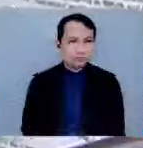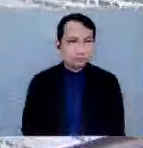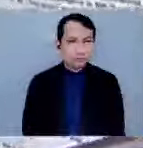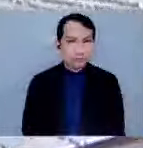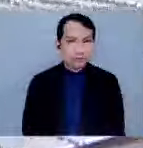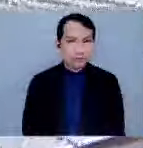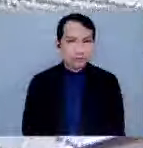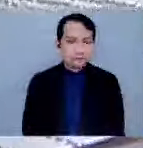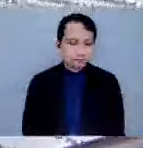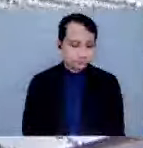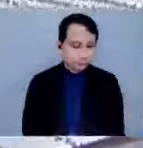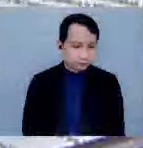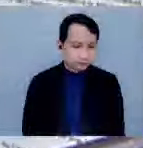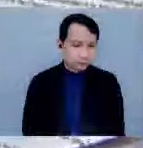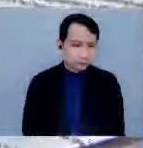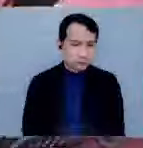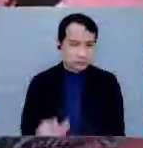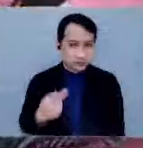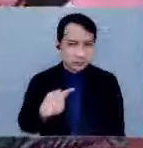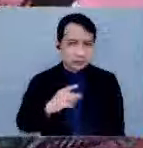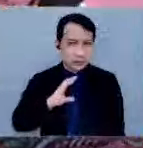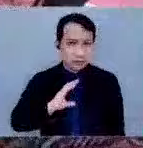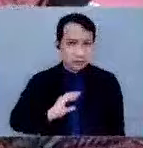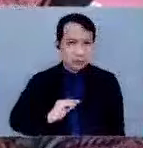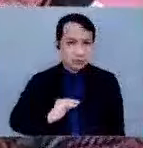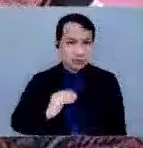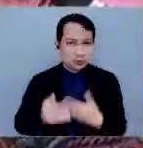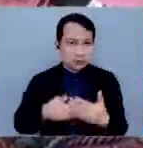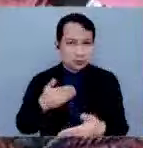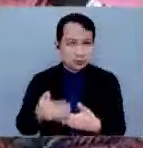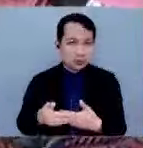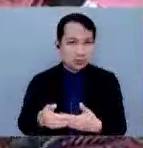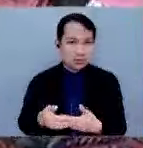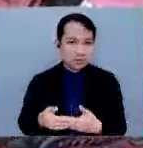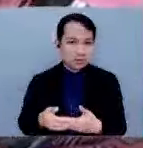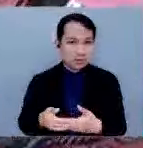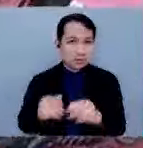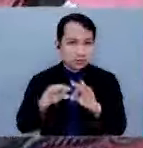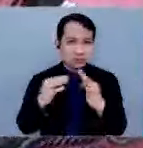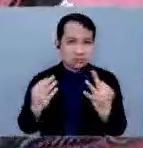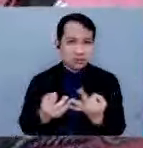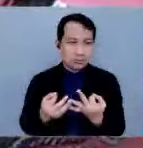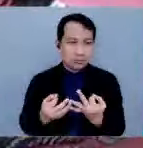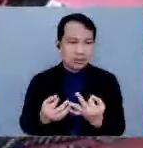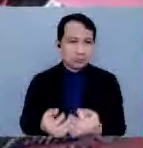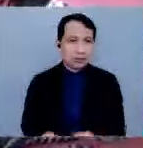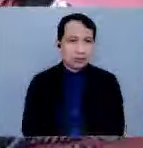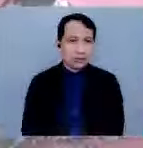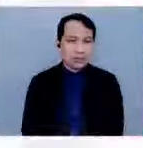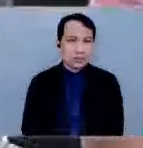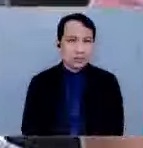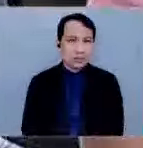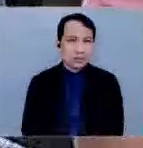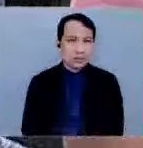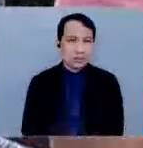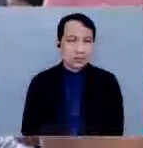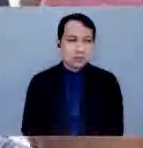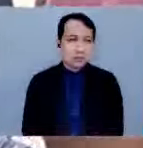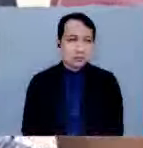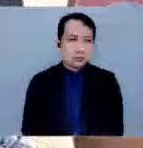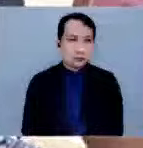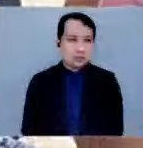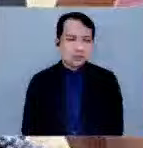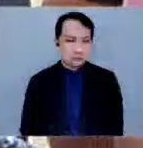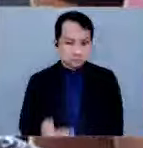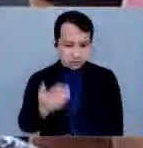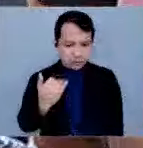parang nadideprive din kami sa due process. Apektado rin ang pamilya namin. Yan po, medyo talaga po mahirap. Sa tingin namin,